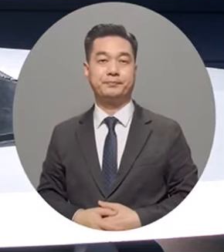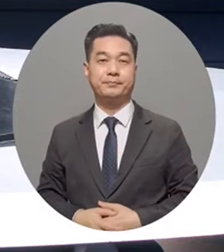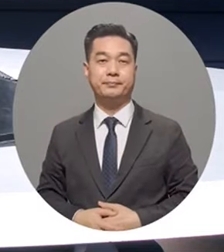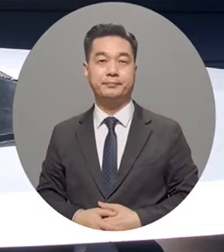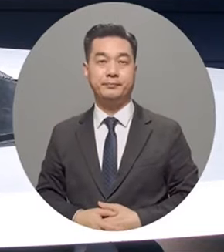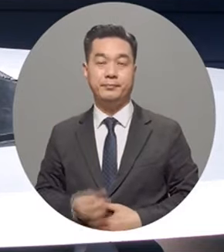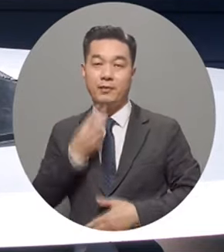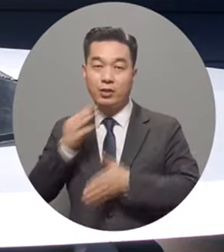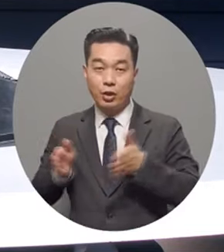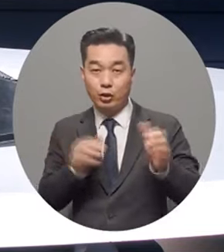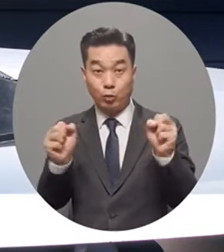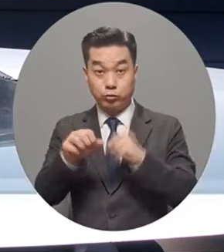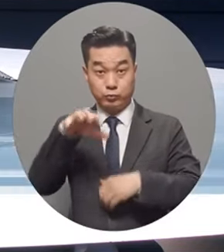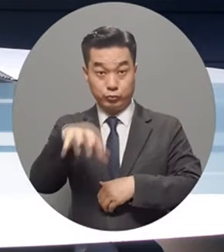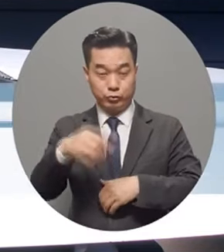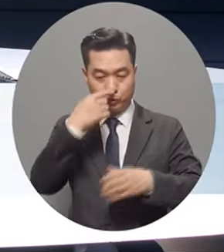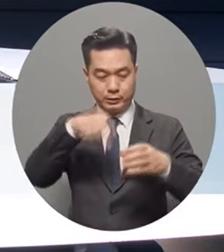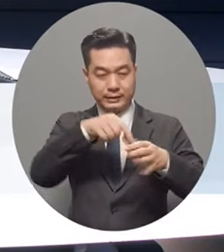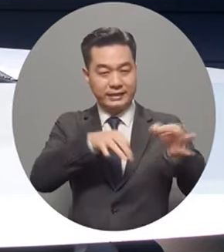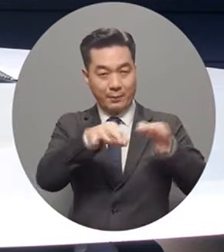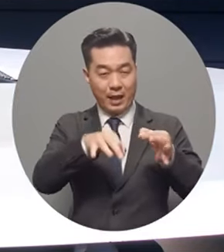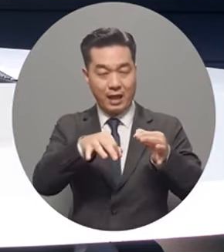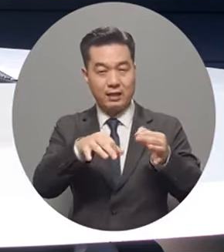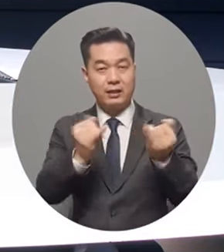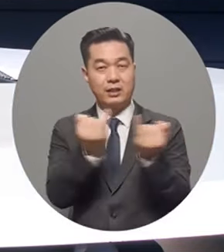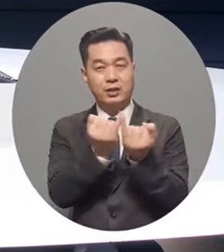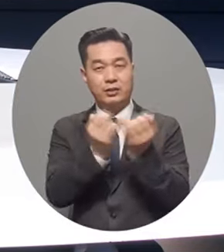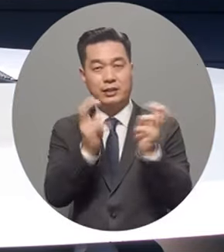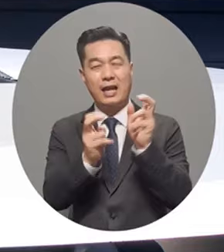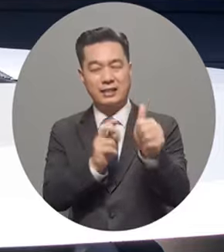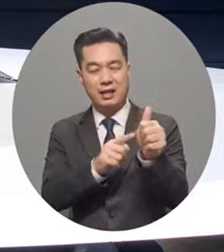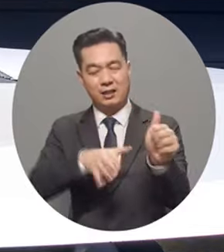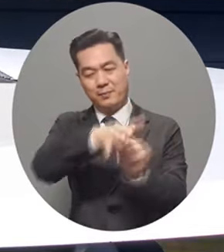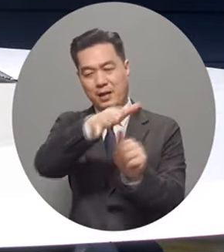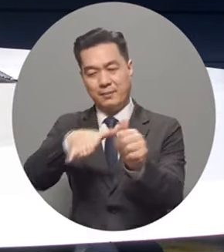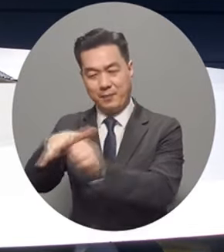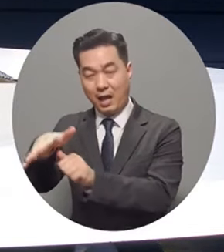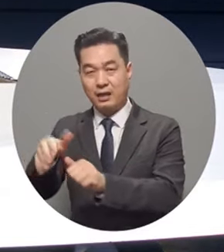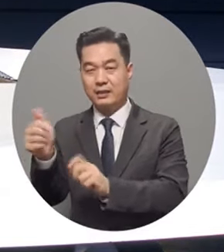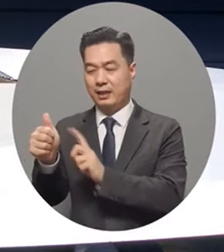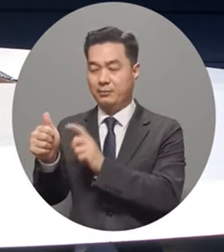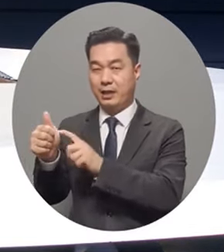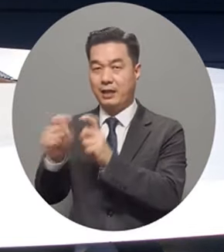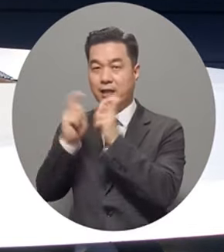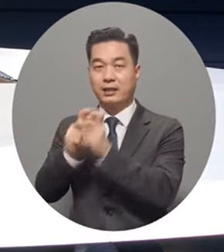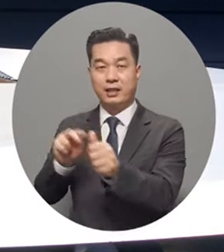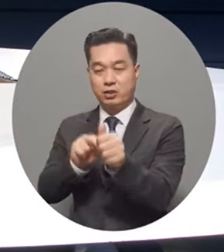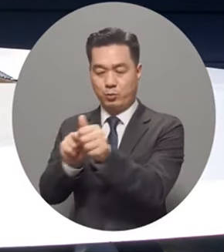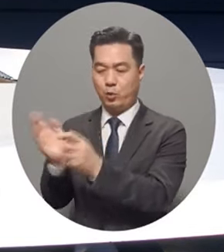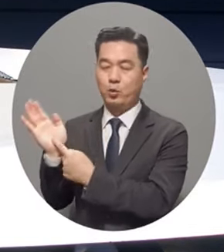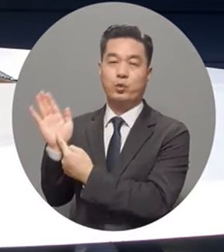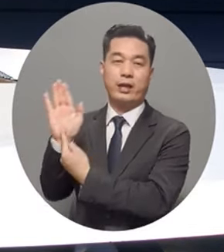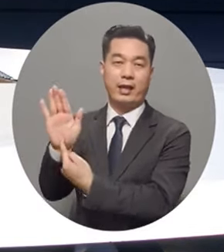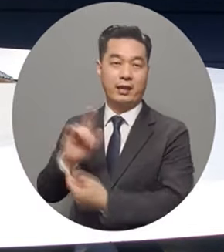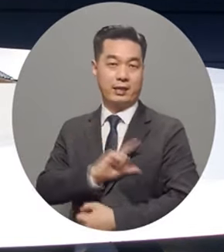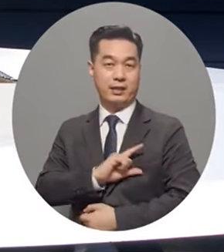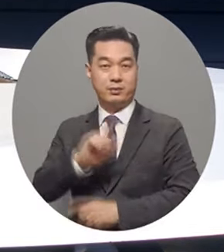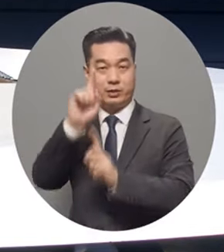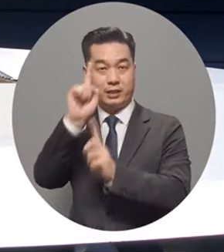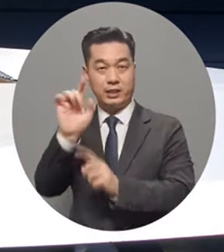경기 북부 지역 다방 두 곳에서 여성 업주들을 잇따라 살해한 남성의 신상이 공개됐습니다. 이름은